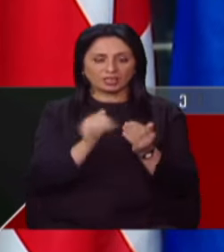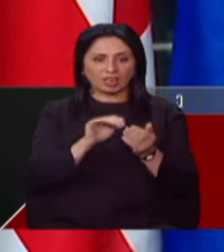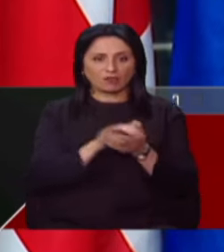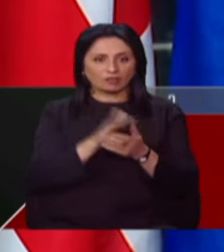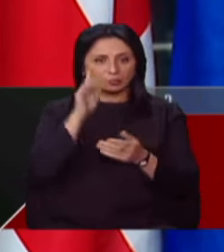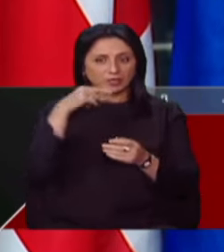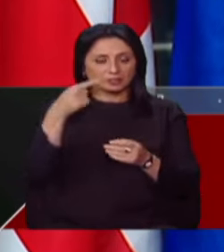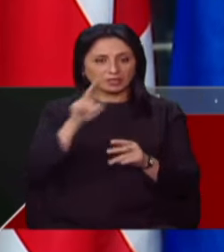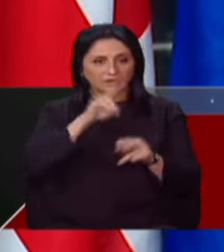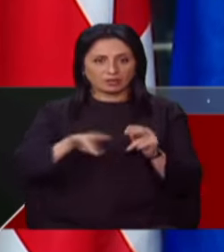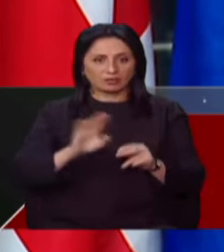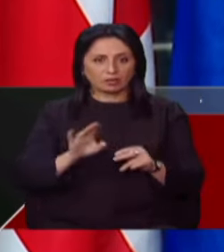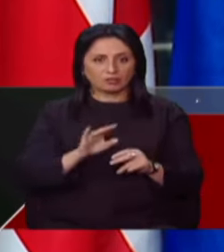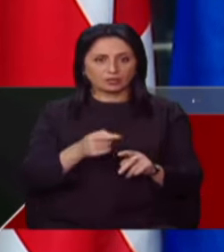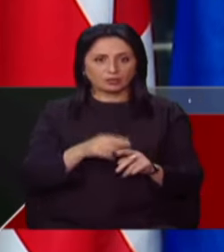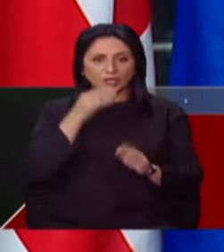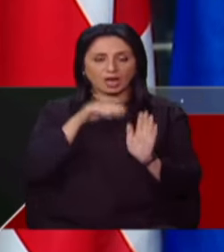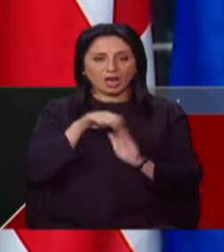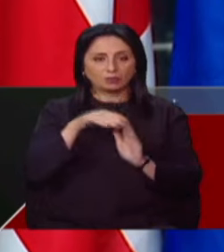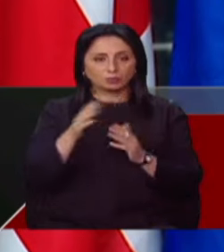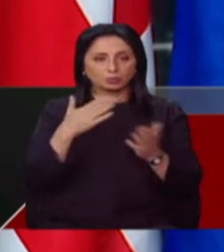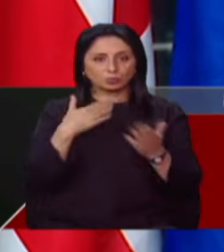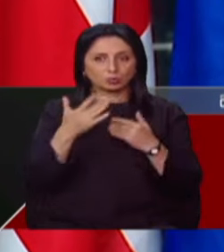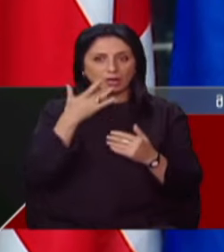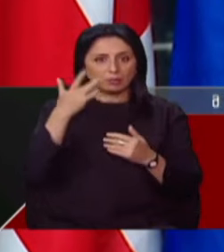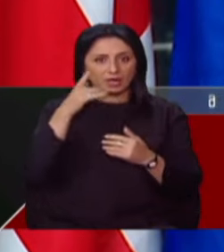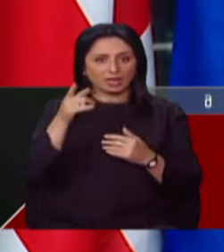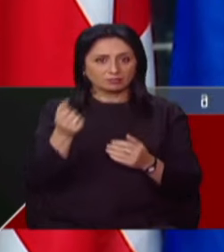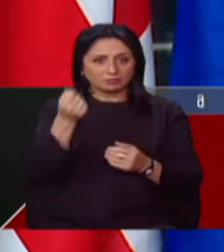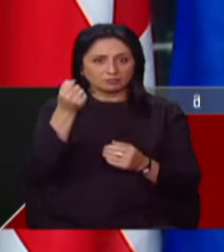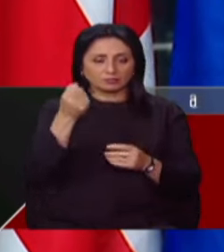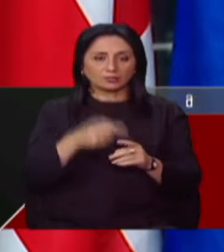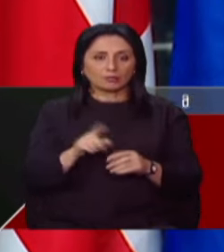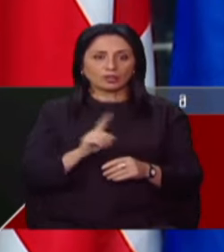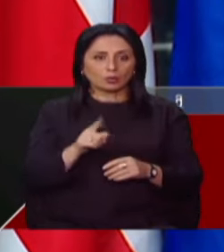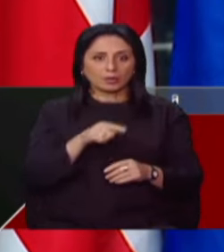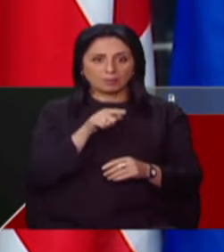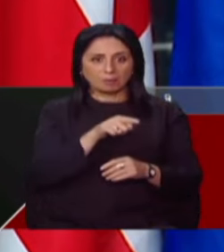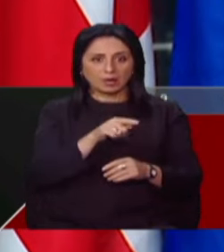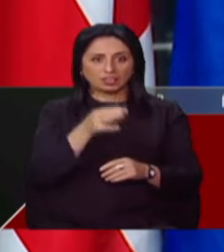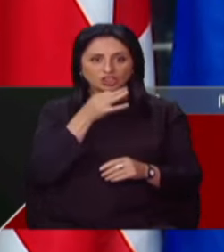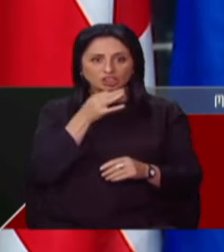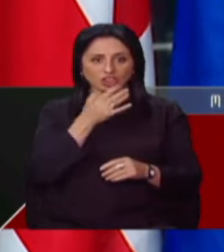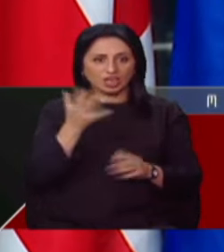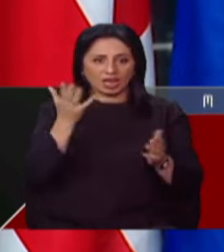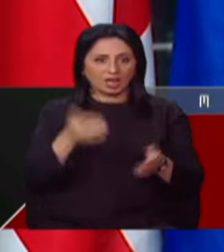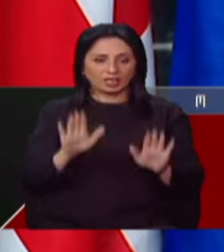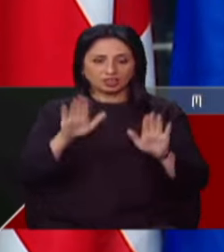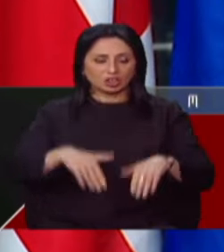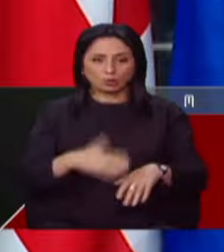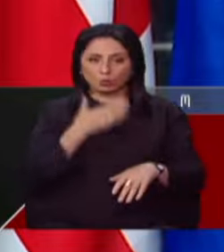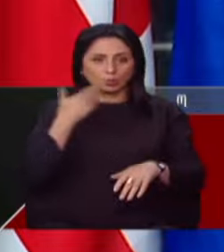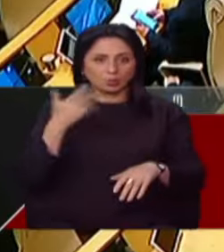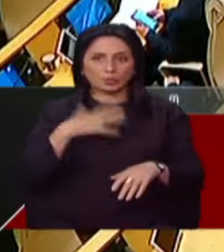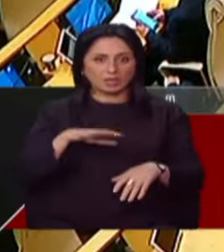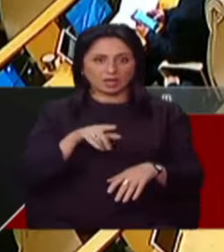ევროკავშირის პერსპექტივა და გაუმჯობესებული ურთიერთობა ამერიკის შეერთებულ შტატებთან, რომ მათ ჯერ ხელი არ ჩაუქნევენ